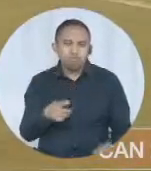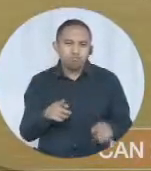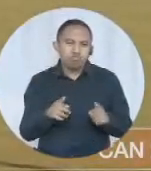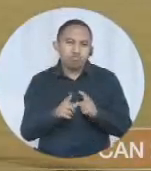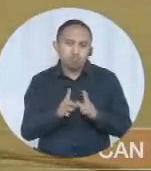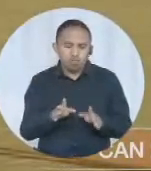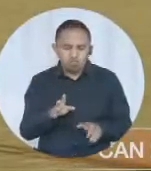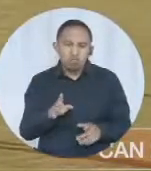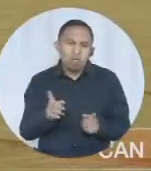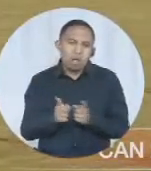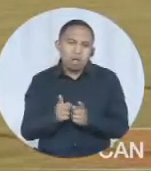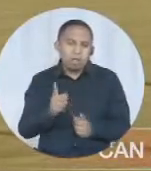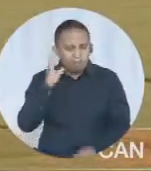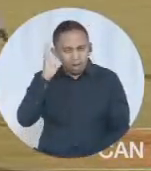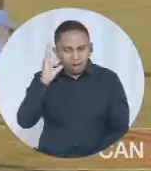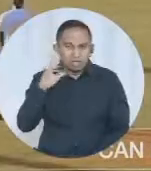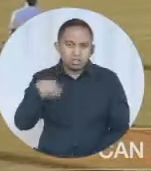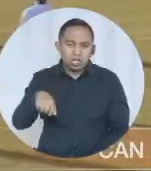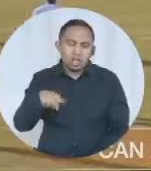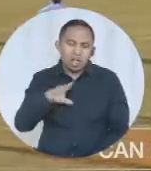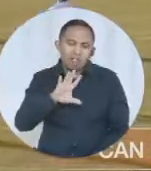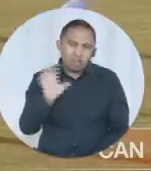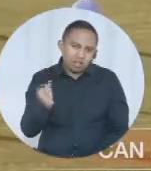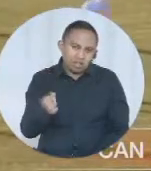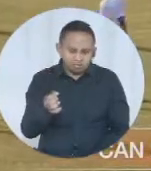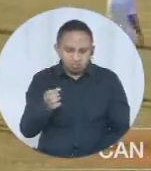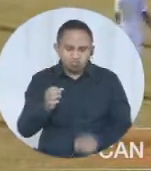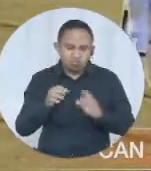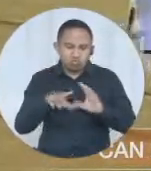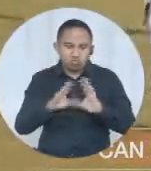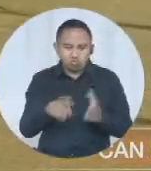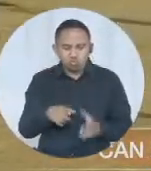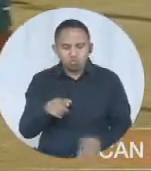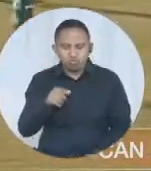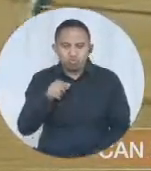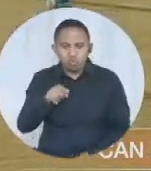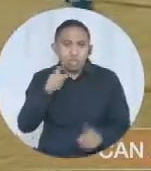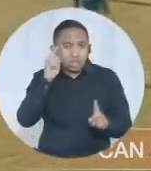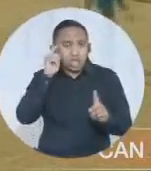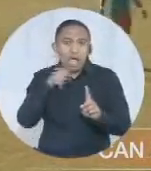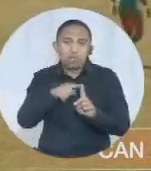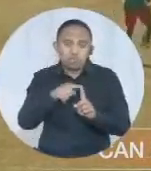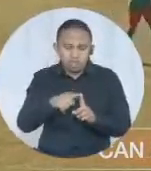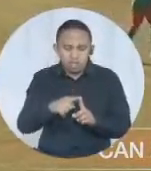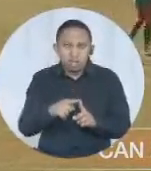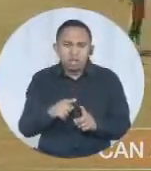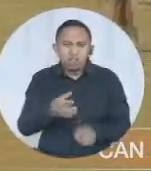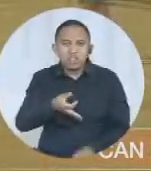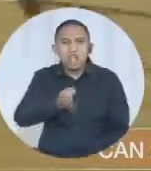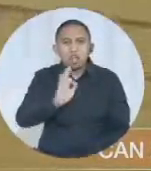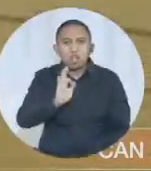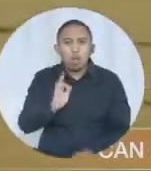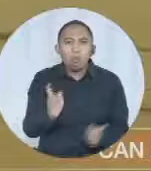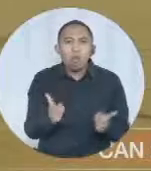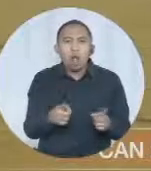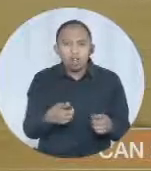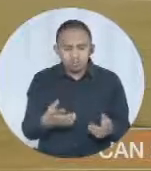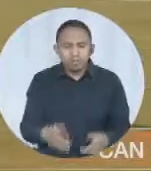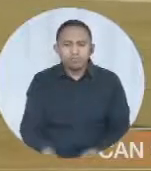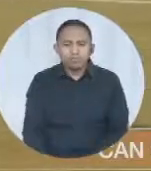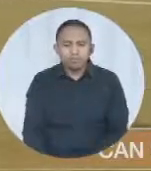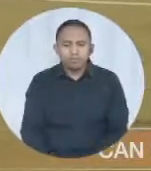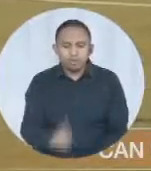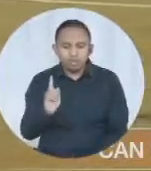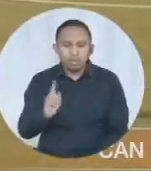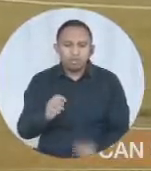sy izao tontolo izao no tanjona ho an'ny federasiona malagasy ny baolina kitra na ny FMF sy ny ekipa manontolo mihitsy. Vononana eo amin'ny